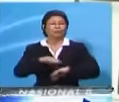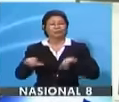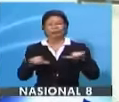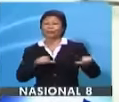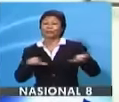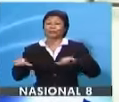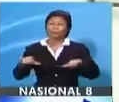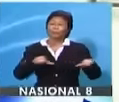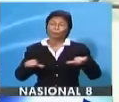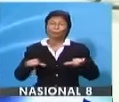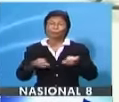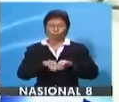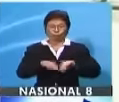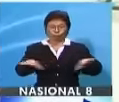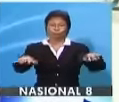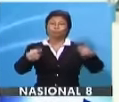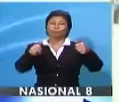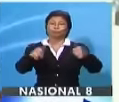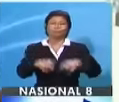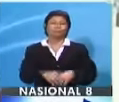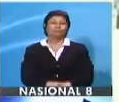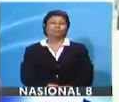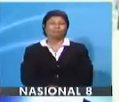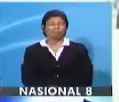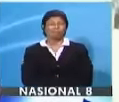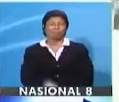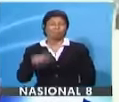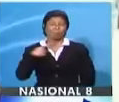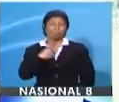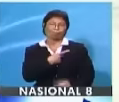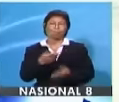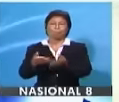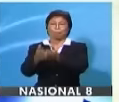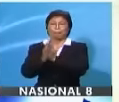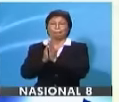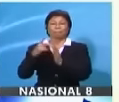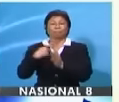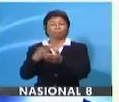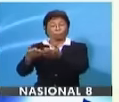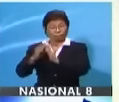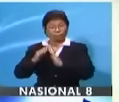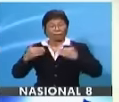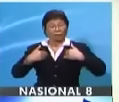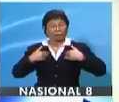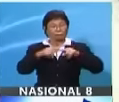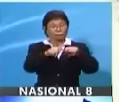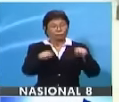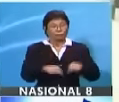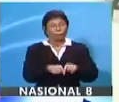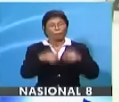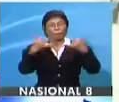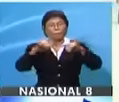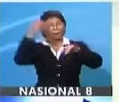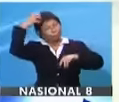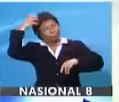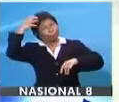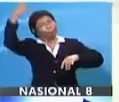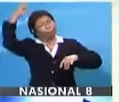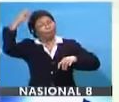dia pun berkembang. Kita minta lah bagi ada tempat yang main sepak takraw sama boleh